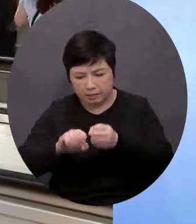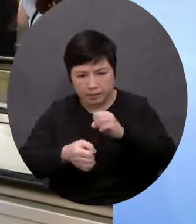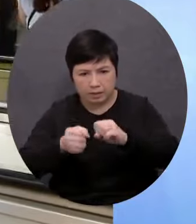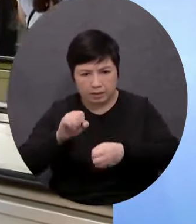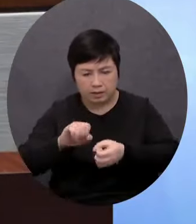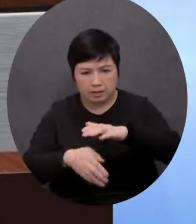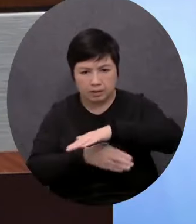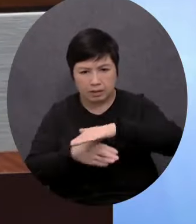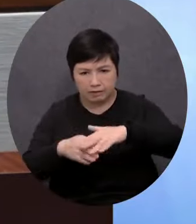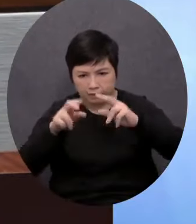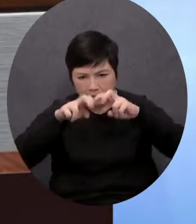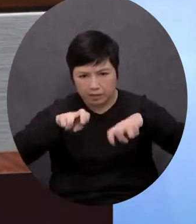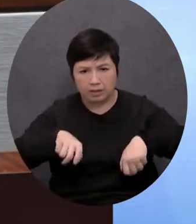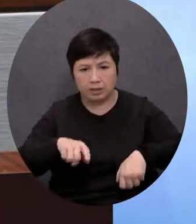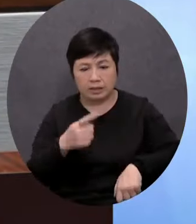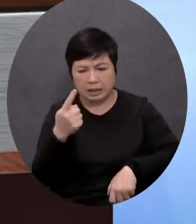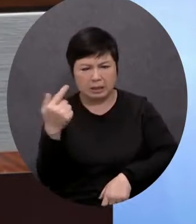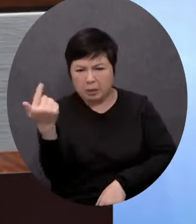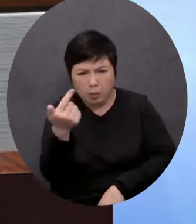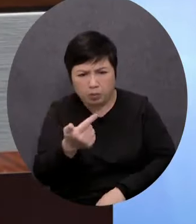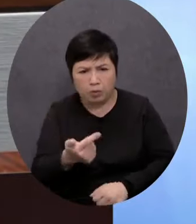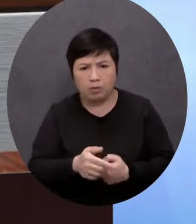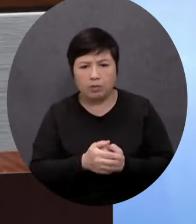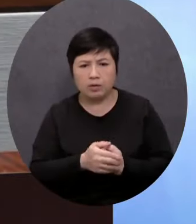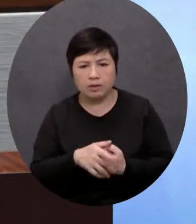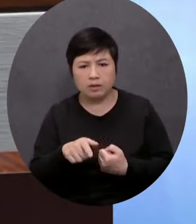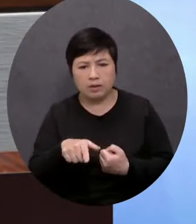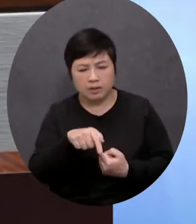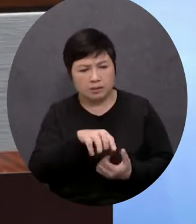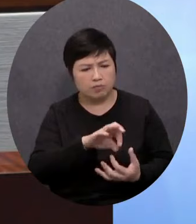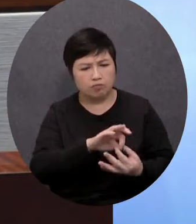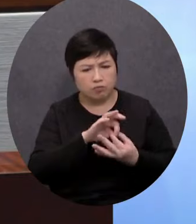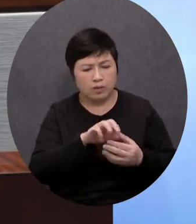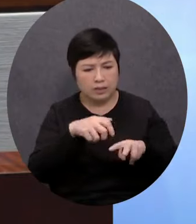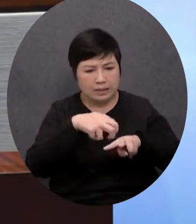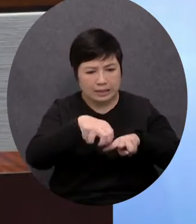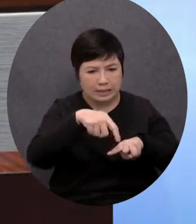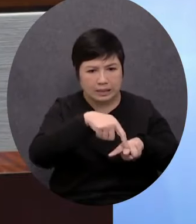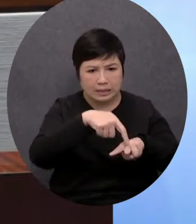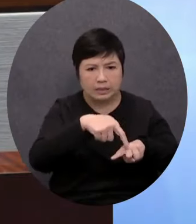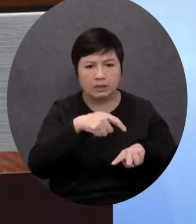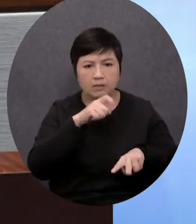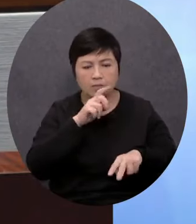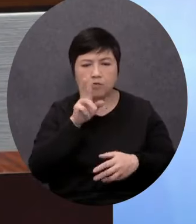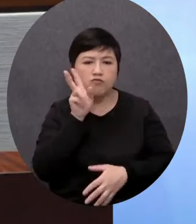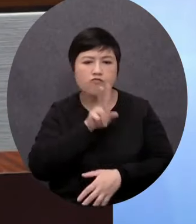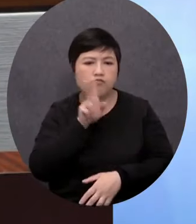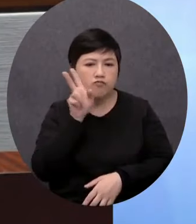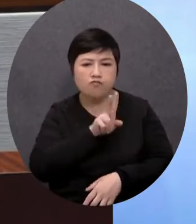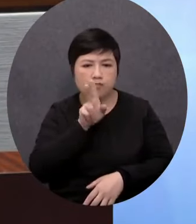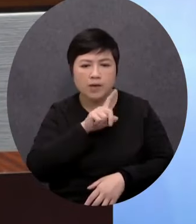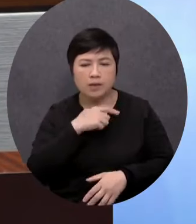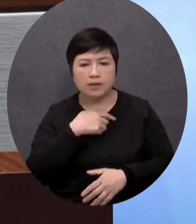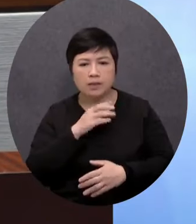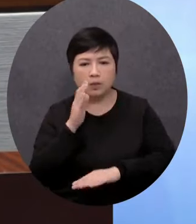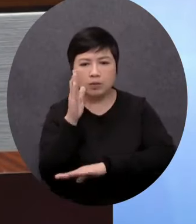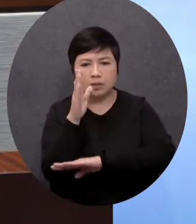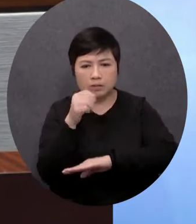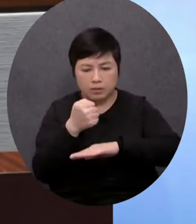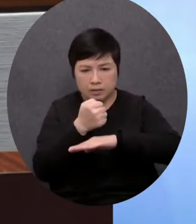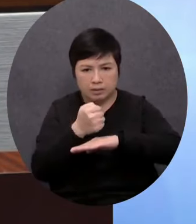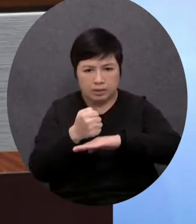析。 一宗都嫌多，其實喺我哋呢個肇事嘅路段咧，我哋係每2周咧都會有一個超聲波軌道